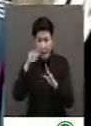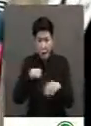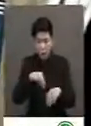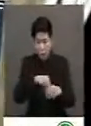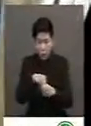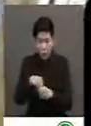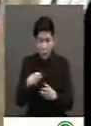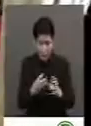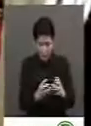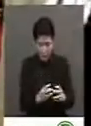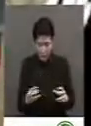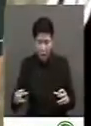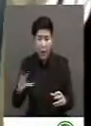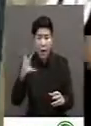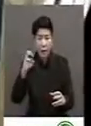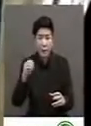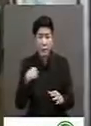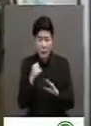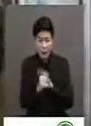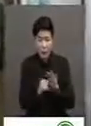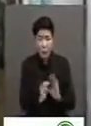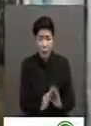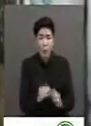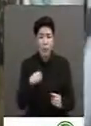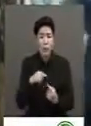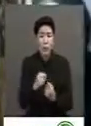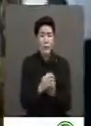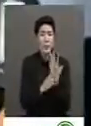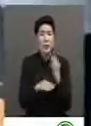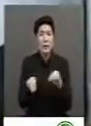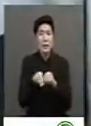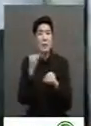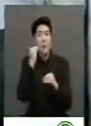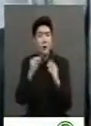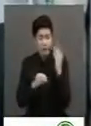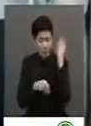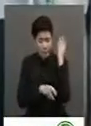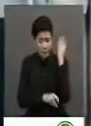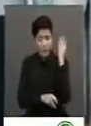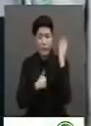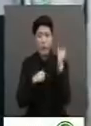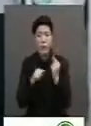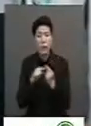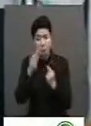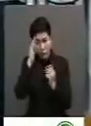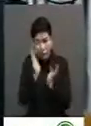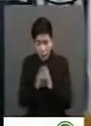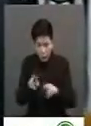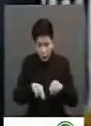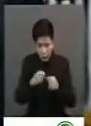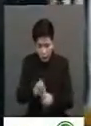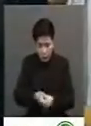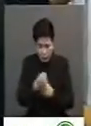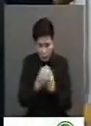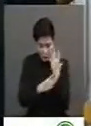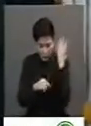กว่า50มัดแล้วก็มีซุกซ่อนอยู่บริเวณต้นไทรใกล้บ้านพักครับก็เลยนำกำลังไปตรวจค้นนะครับไปขุด